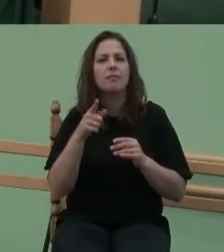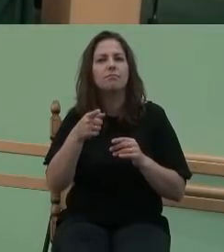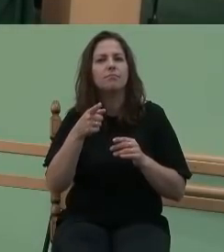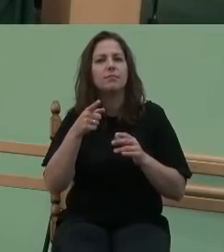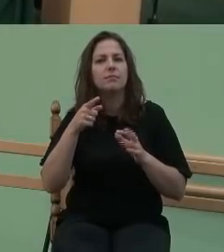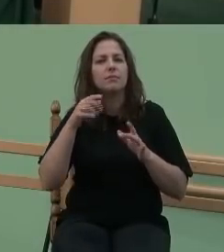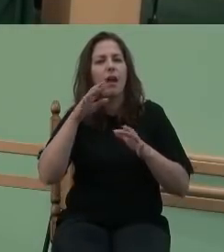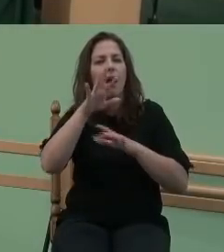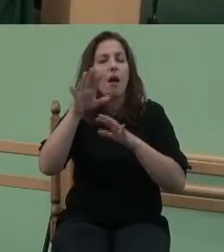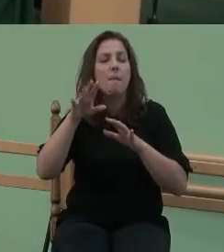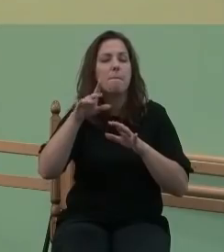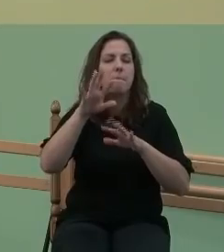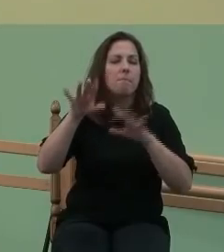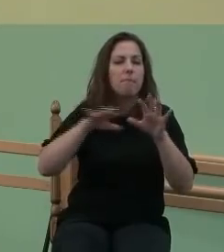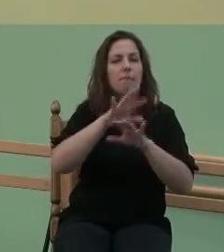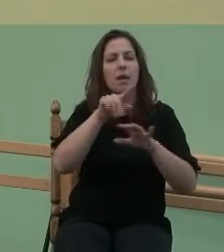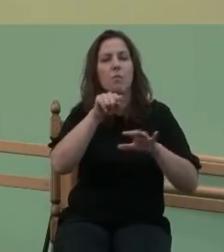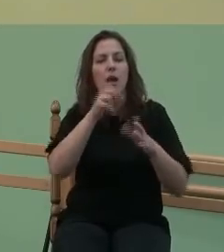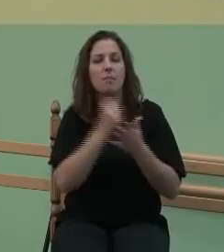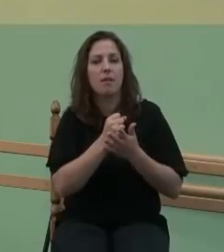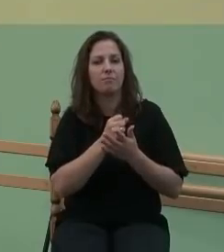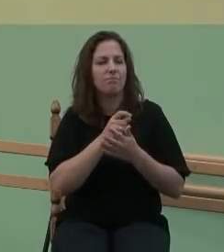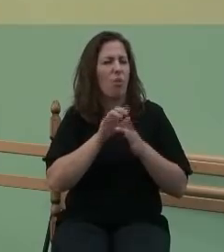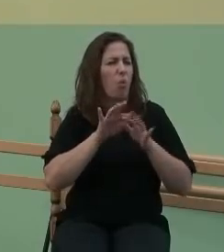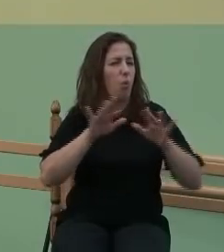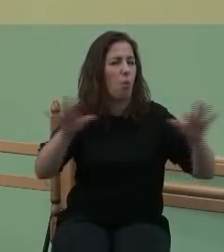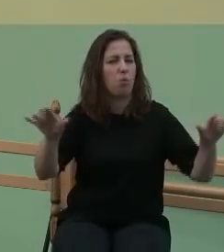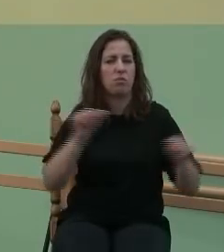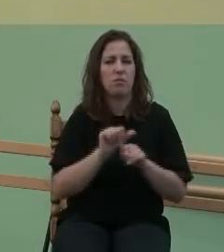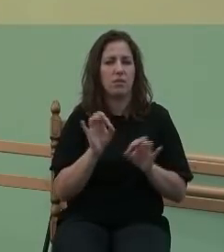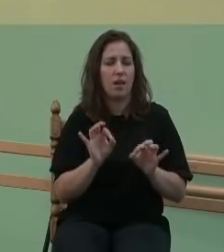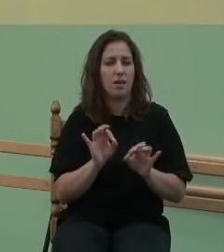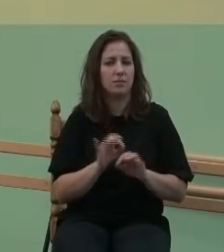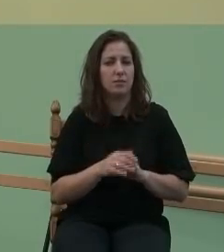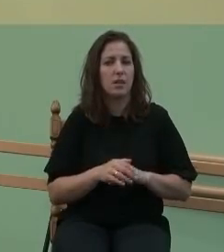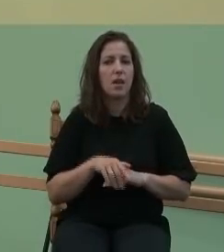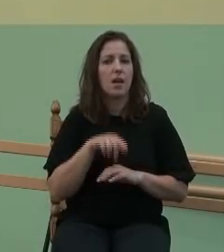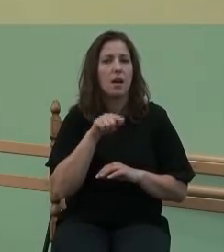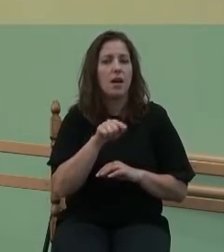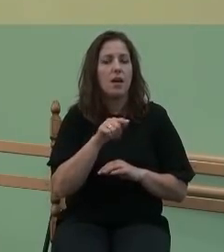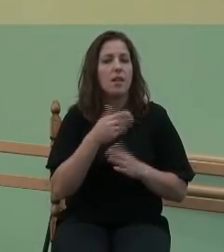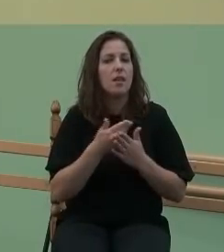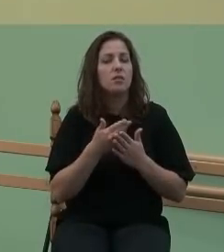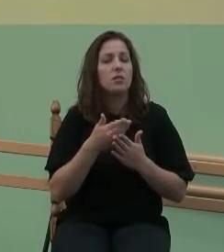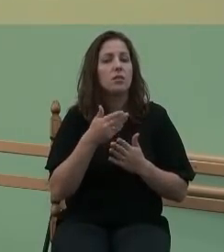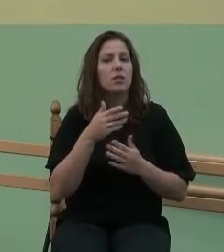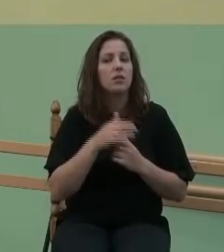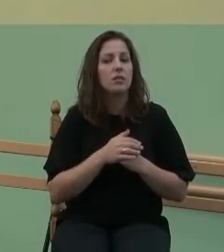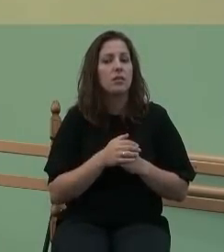szarlatanom prawa. Ich jest dużo, ich jest wiele, dlatego że